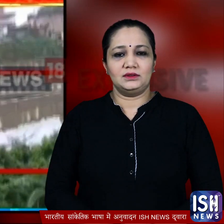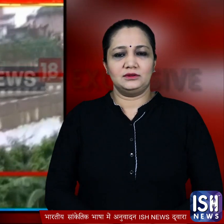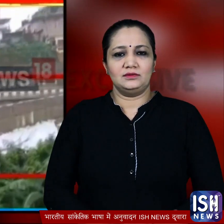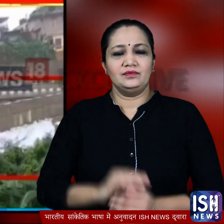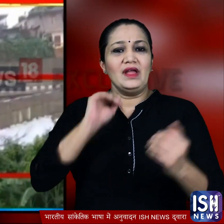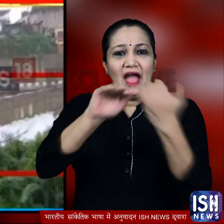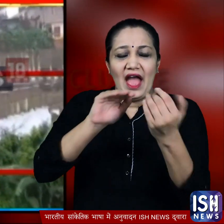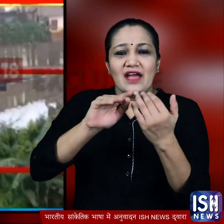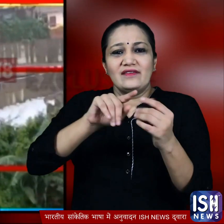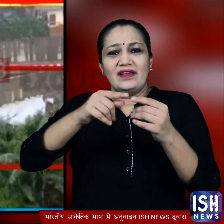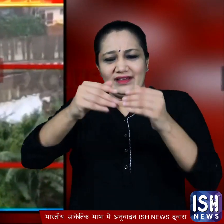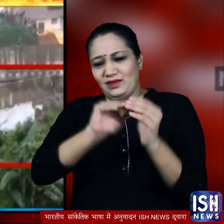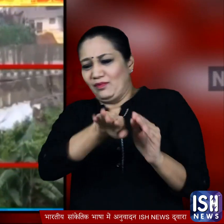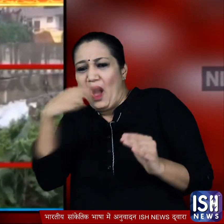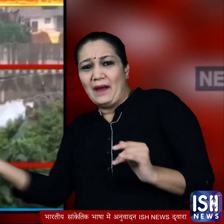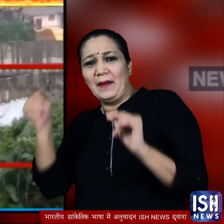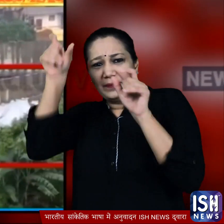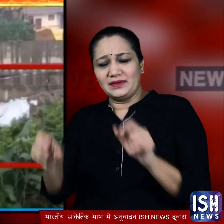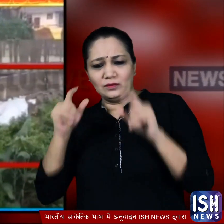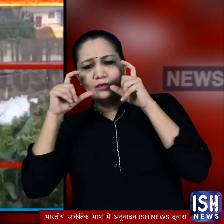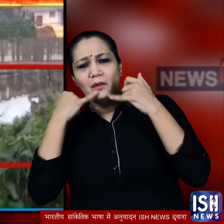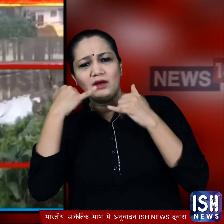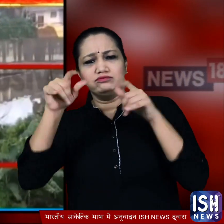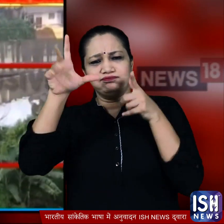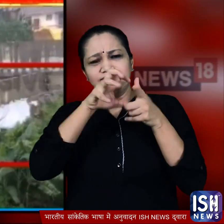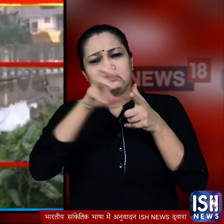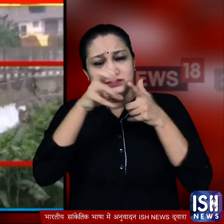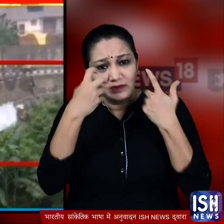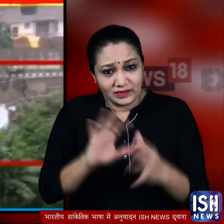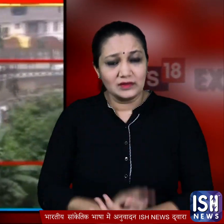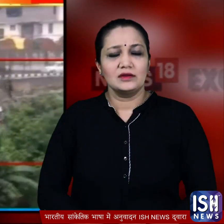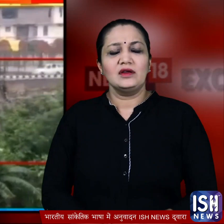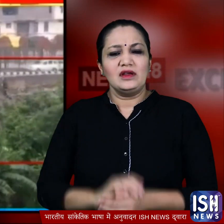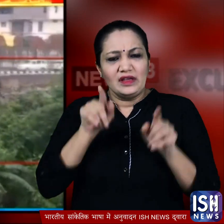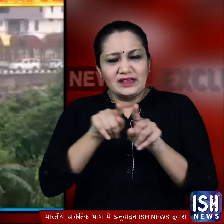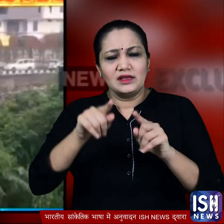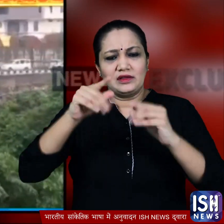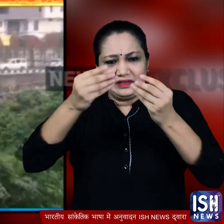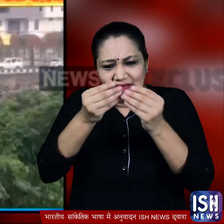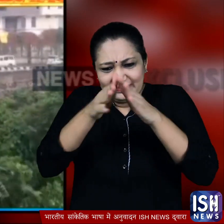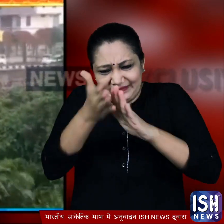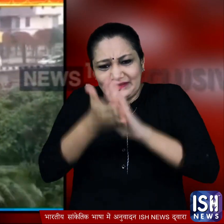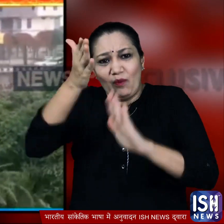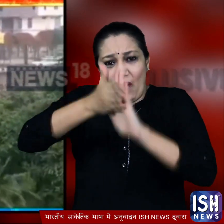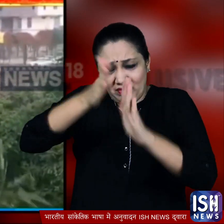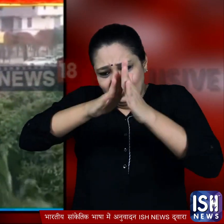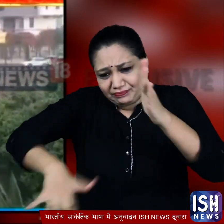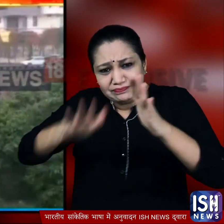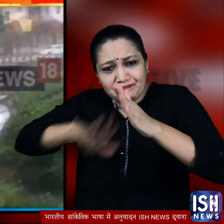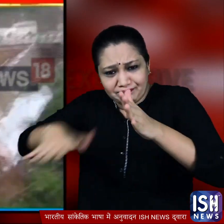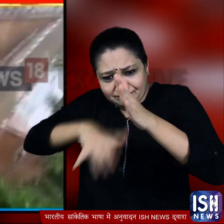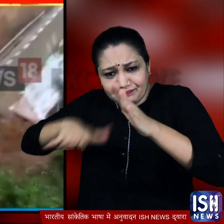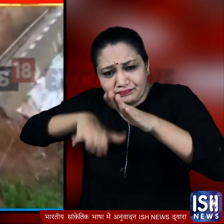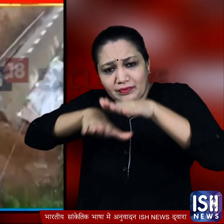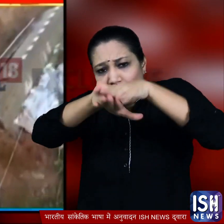वहां हाईवे के दूसरी तरफ खड़े एक शख्स ने इस घटना का वीडियो अपने मोबाइल में रिकॉर्ड किया, जिसमें दिखा कि पहले सड़क के किनारे की दीवार टूटकर